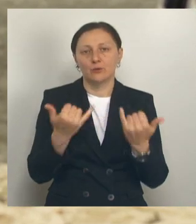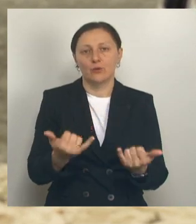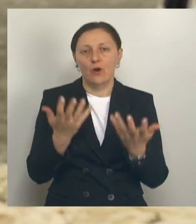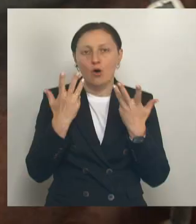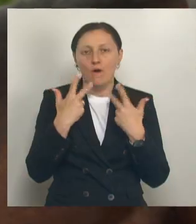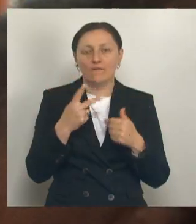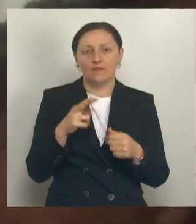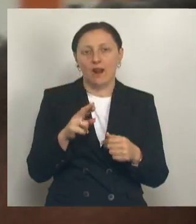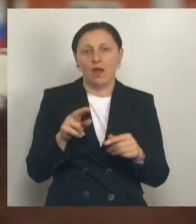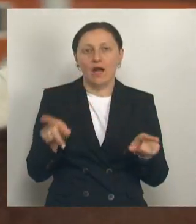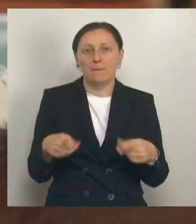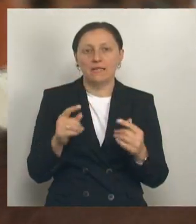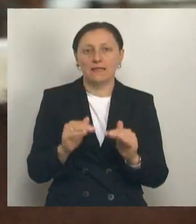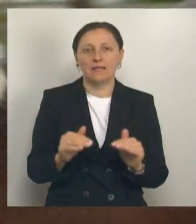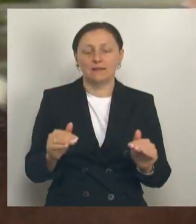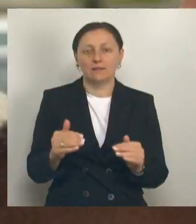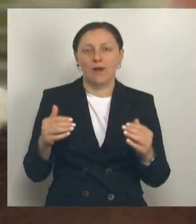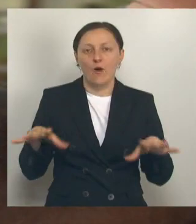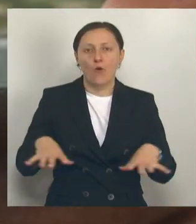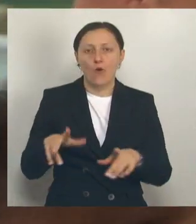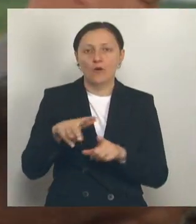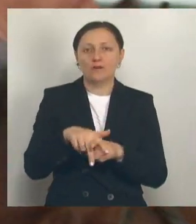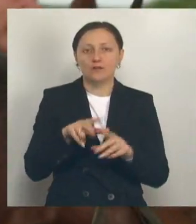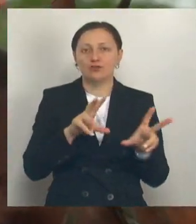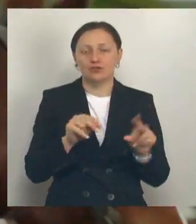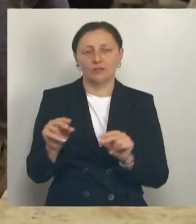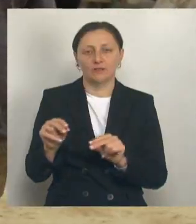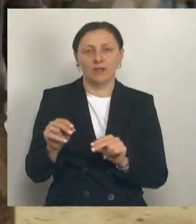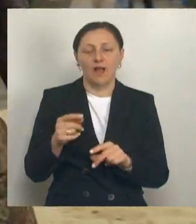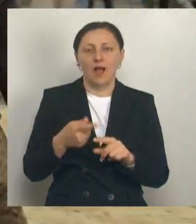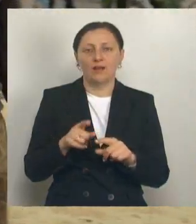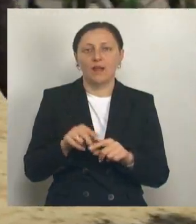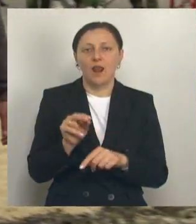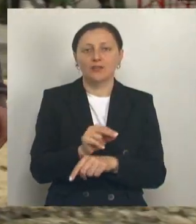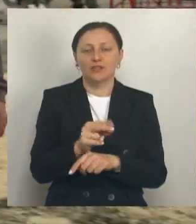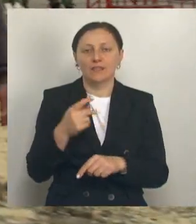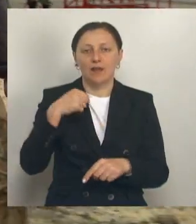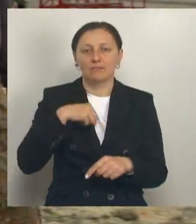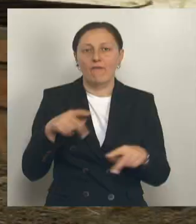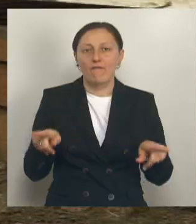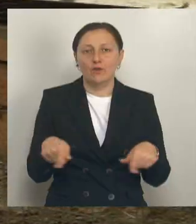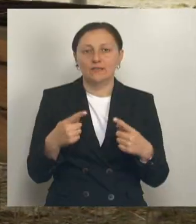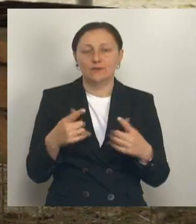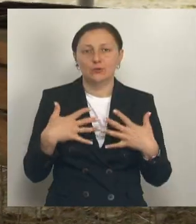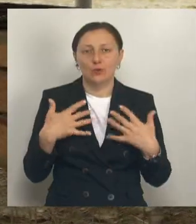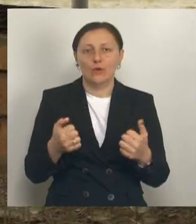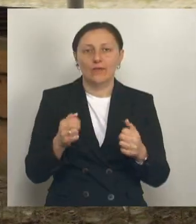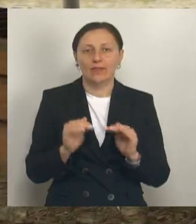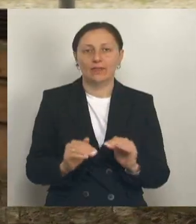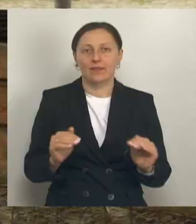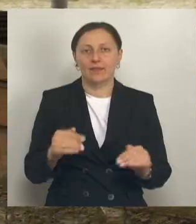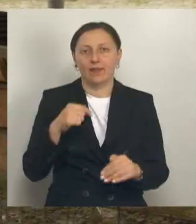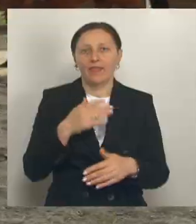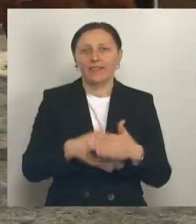реабилитации детей верхом за счастьем Почему и по терапия эффективна для восстановления здоровья детей с особенностями